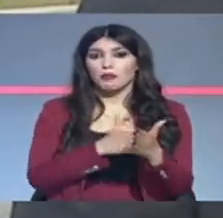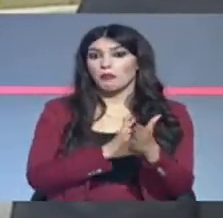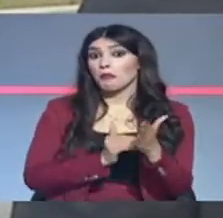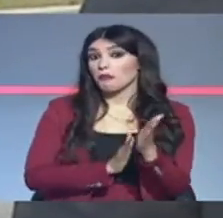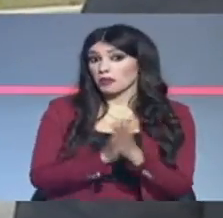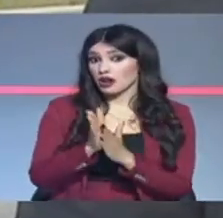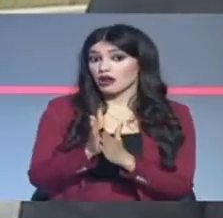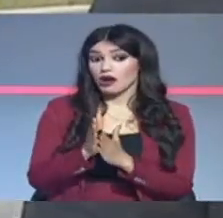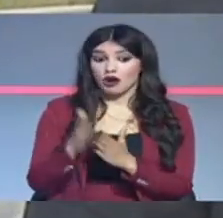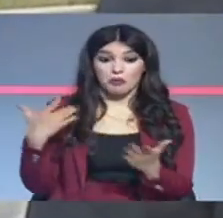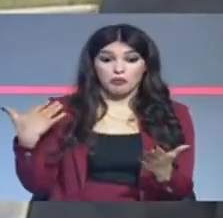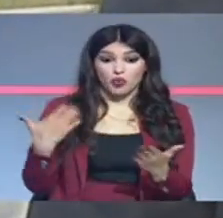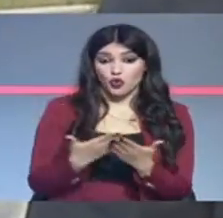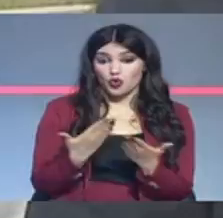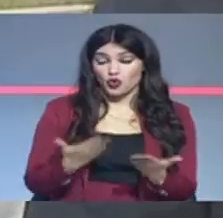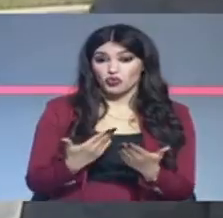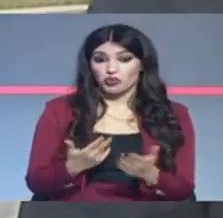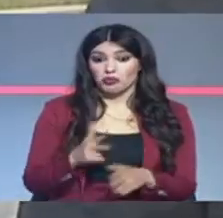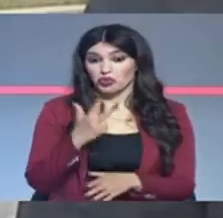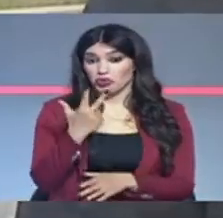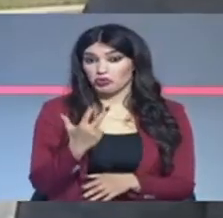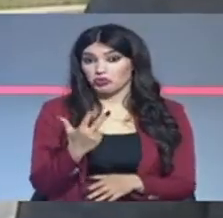اليوم ما وصلت ثلاث